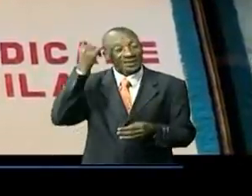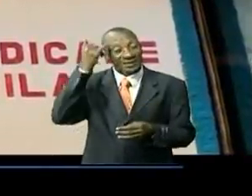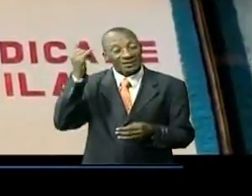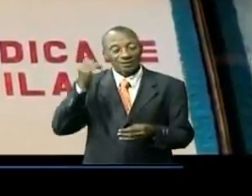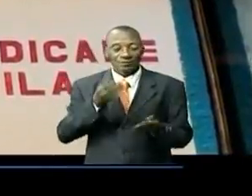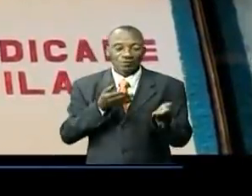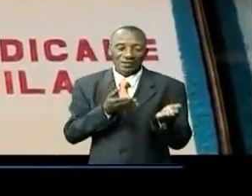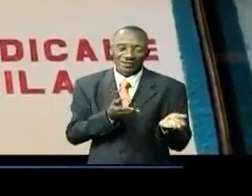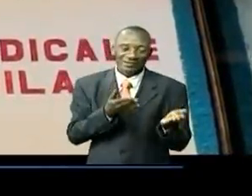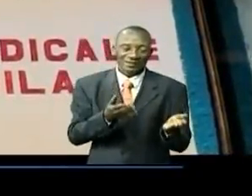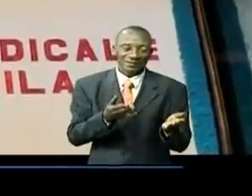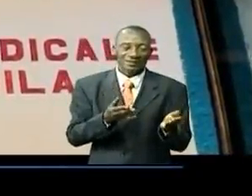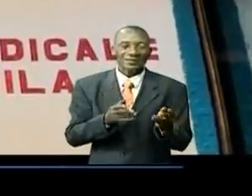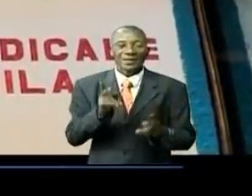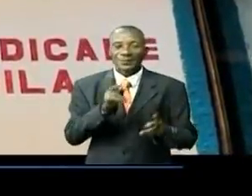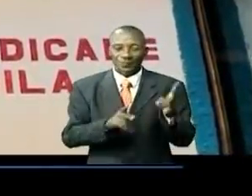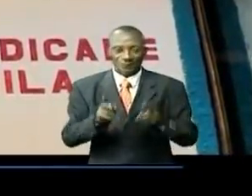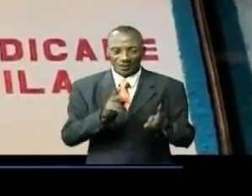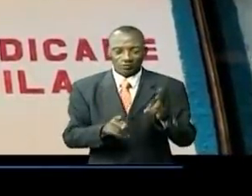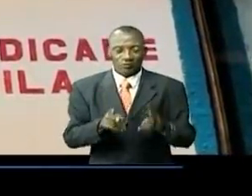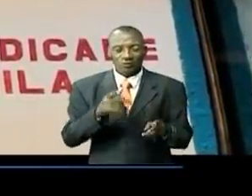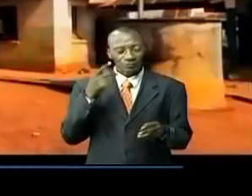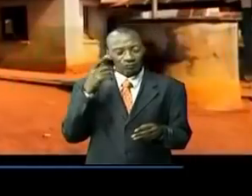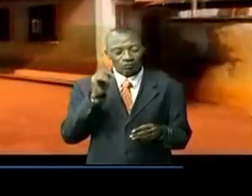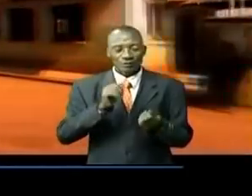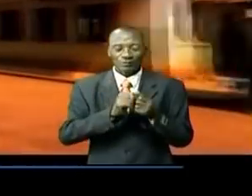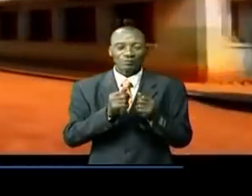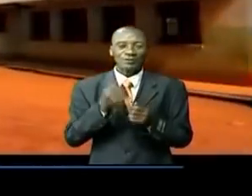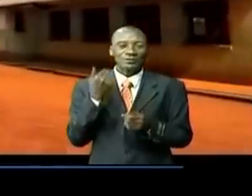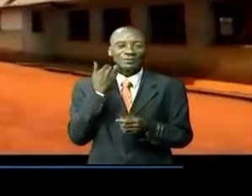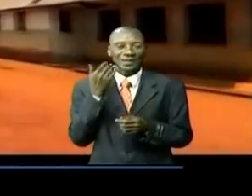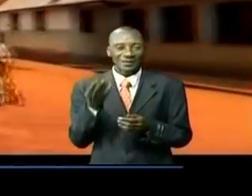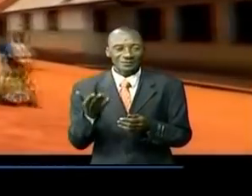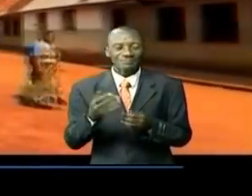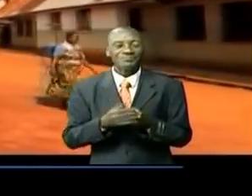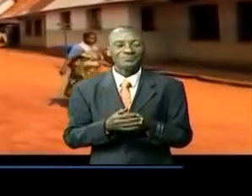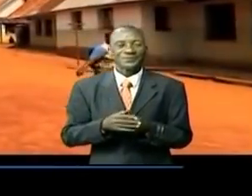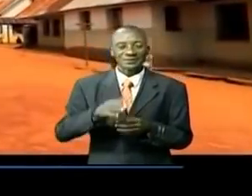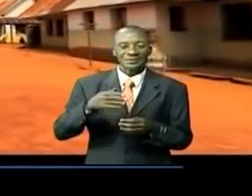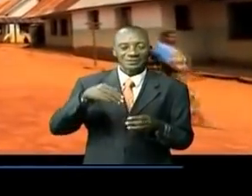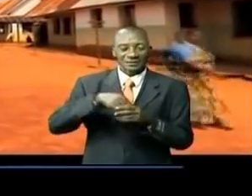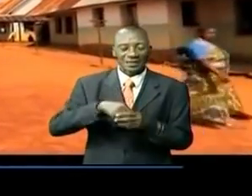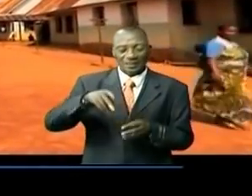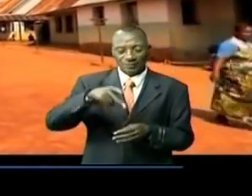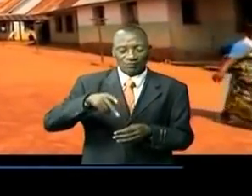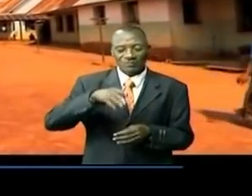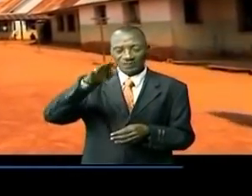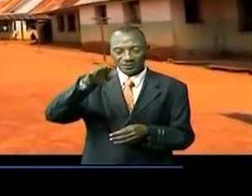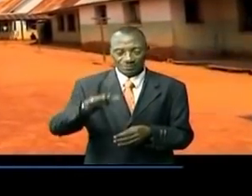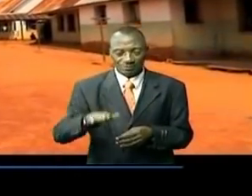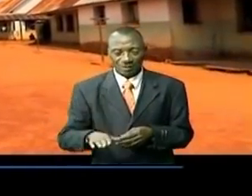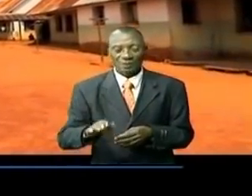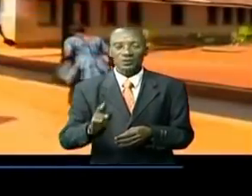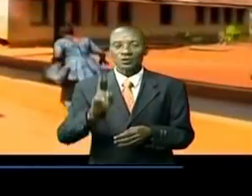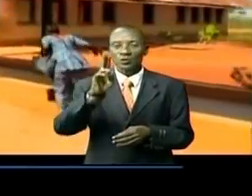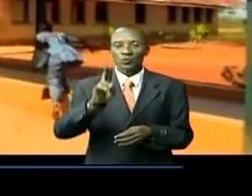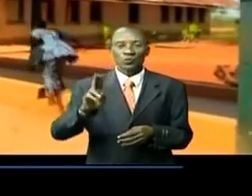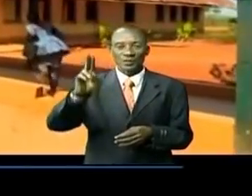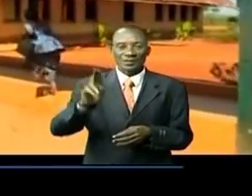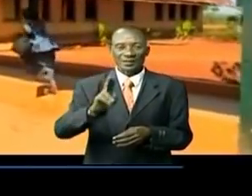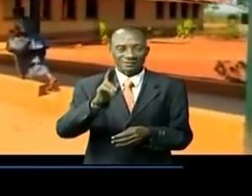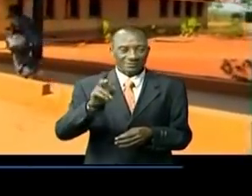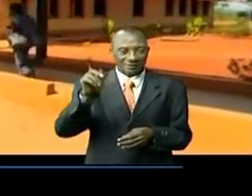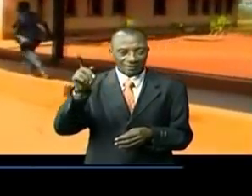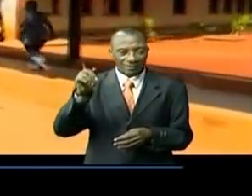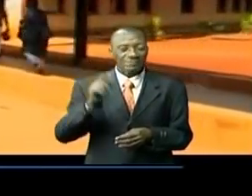vastes territoires de Bambessa, dans la province du Bazouélé, se résume par le fonctionnement, quoique mitigé, de toutes les activités médicales qui